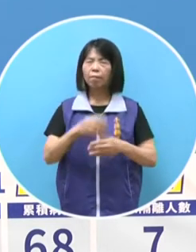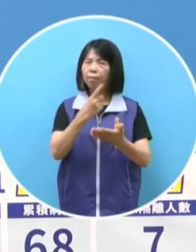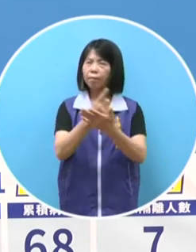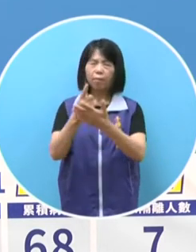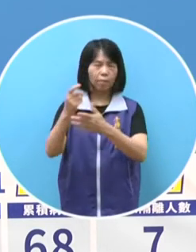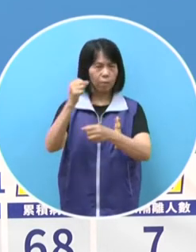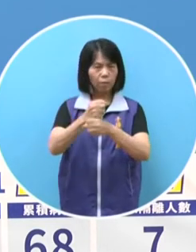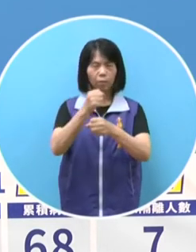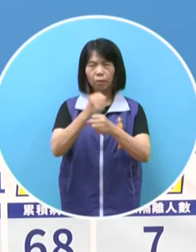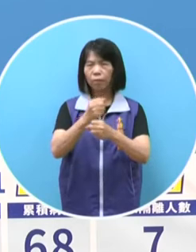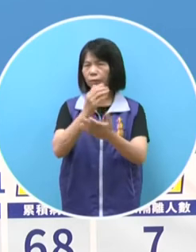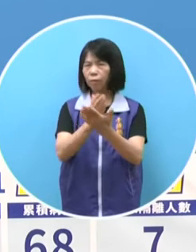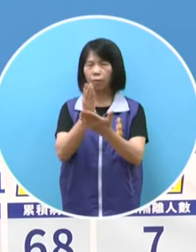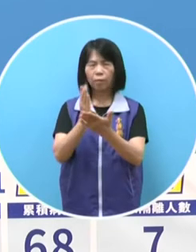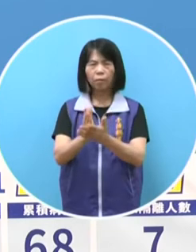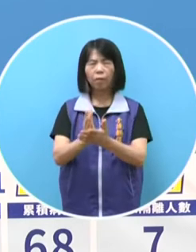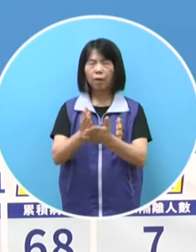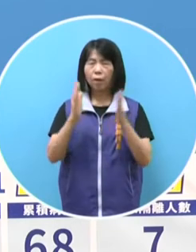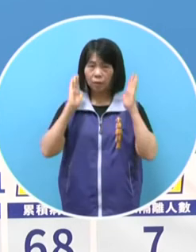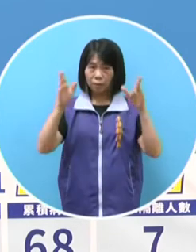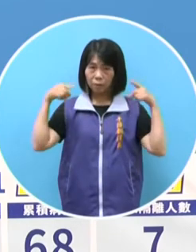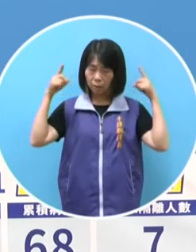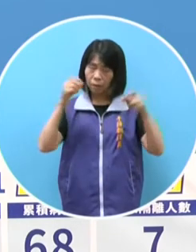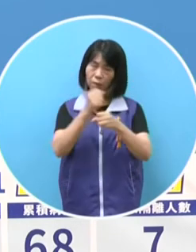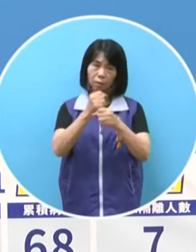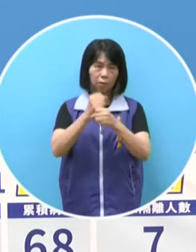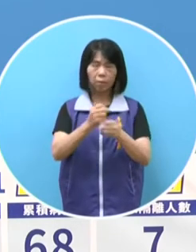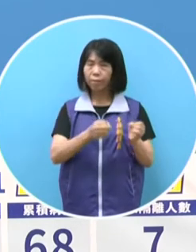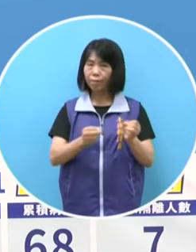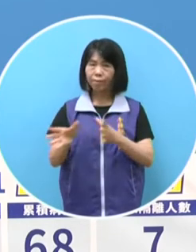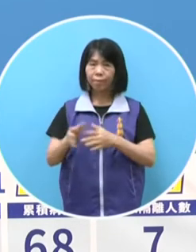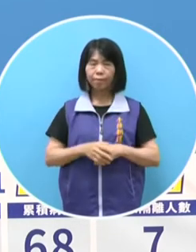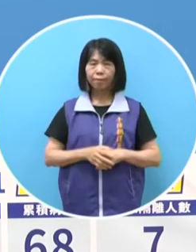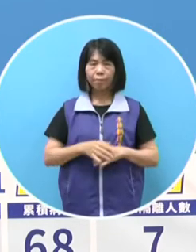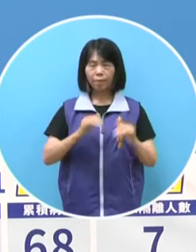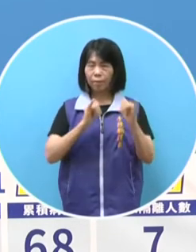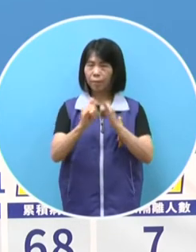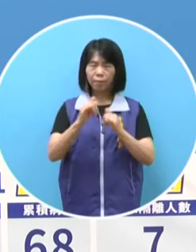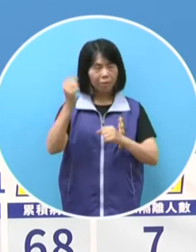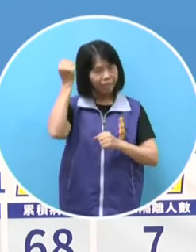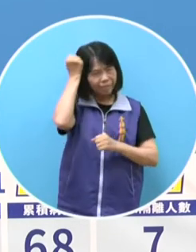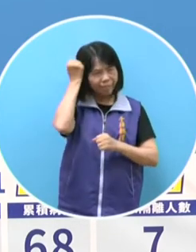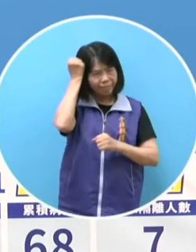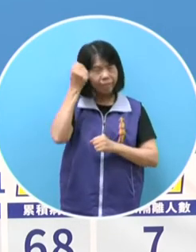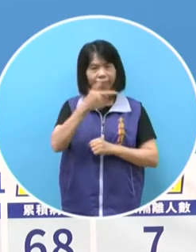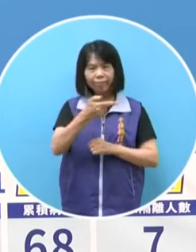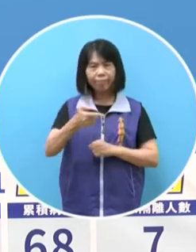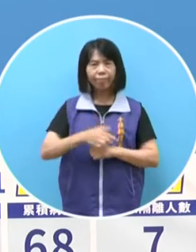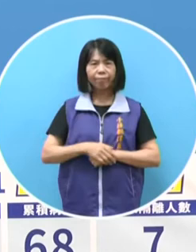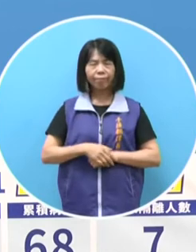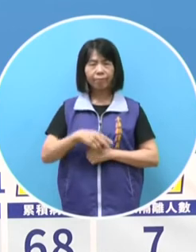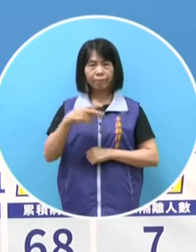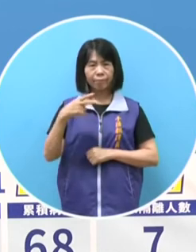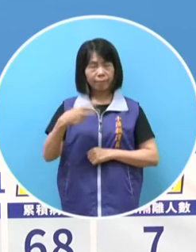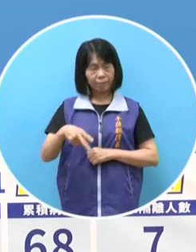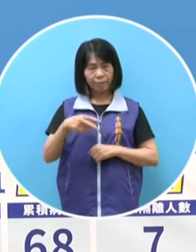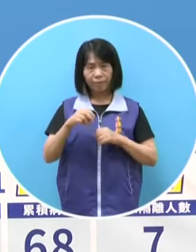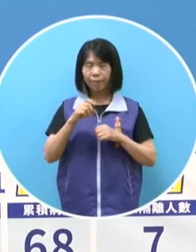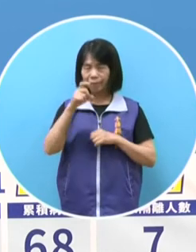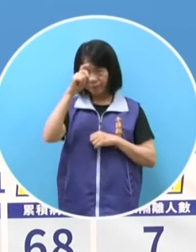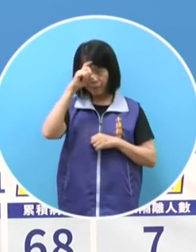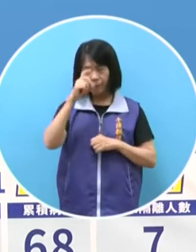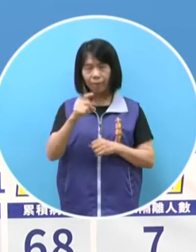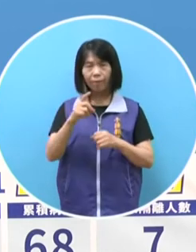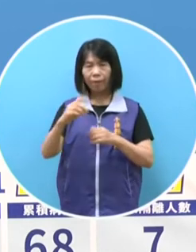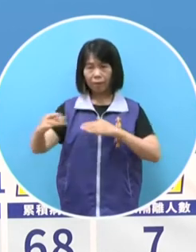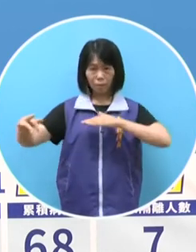商没有办法正常运作，让乡亲过得非常的辛苦。所以再一次呼吁中央政府，边